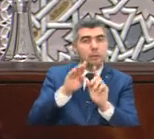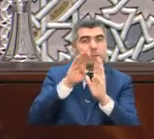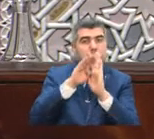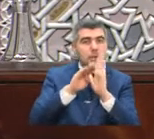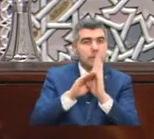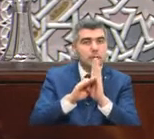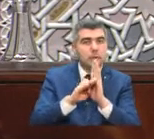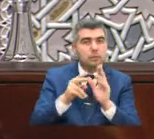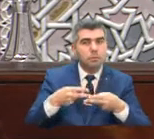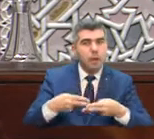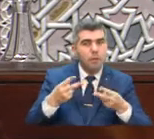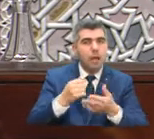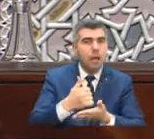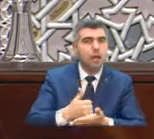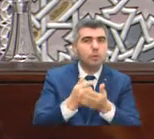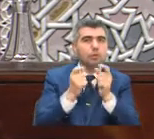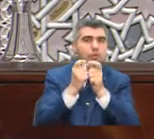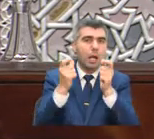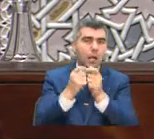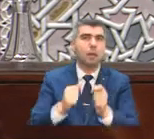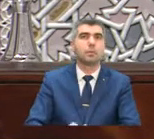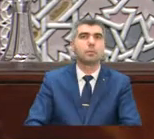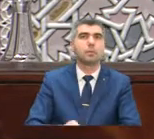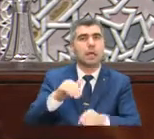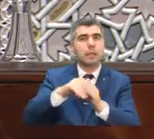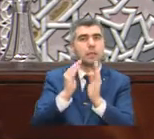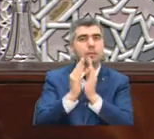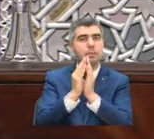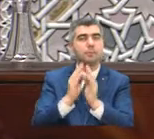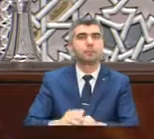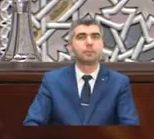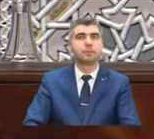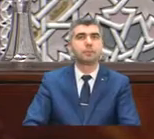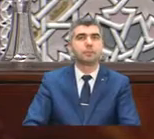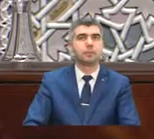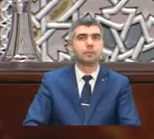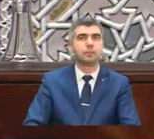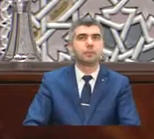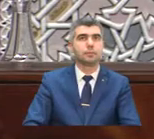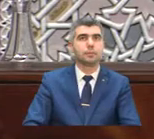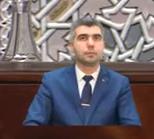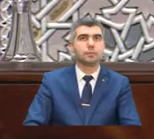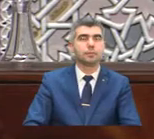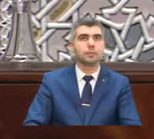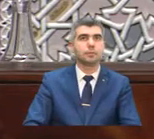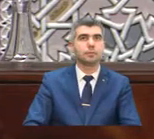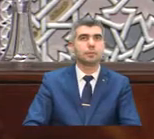والسادة النواب المحترمين من فريق العدالة والتنمية. كلمة لكم سيد نائب.